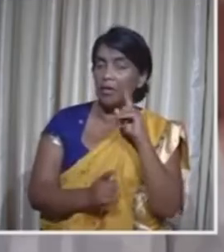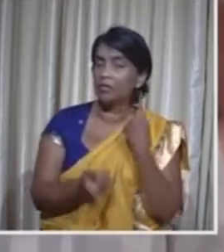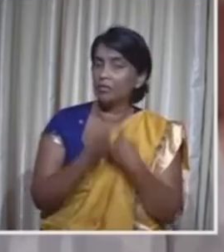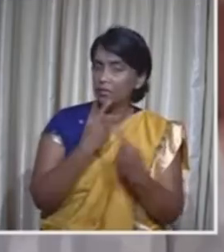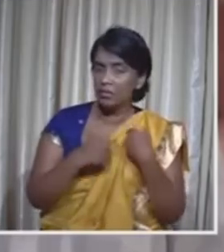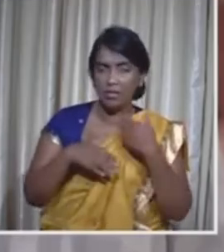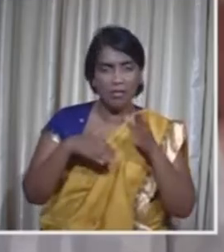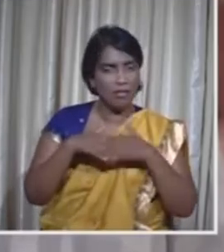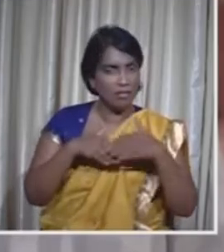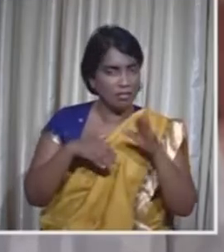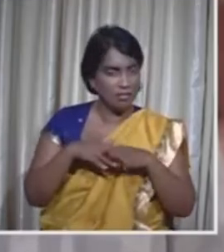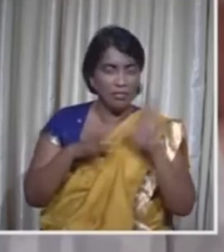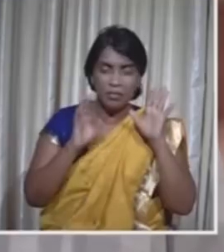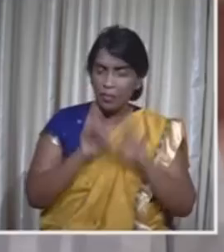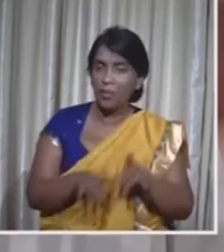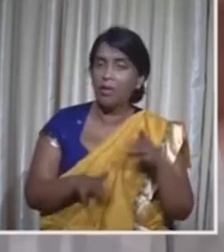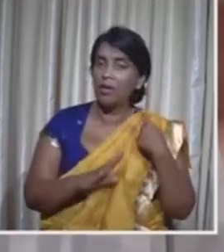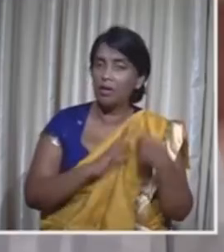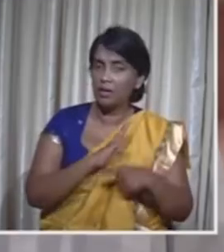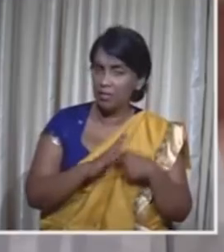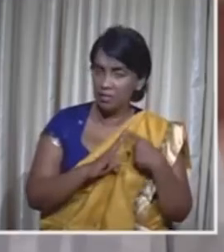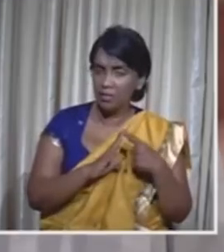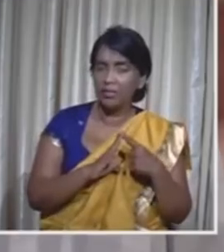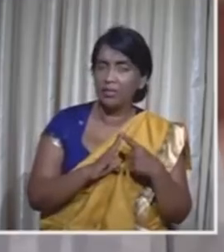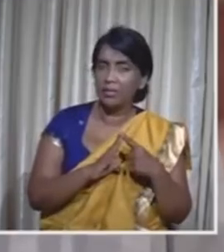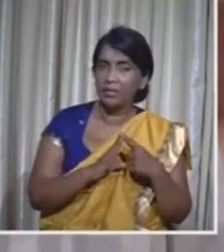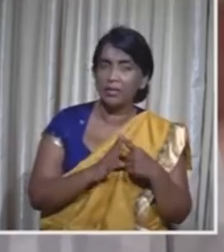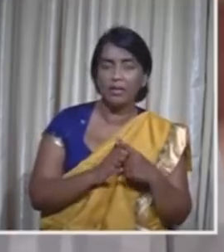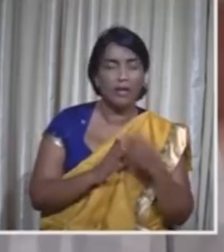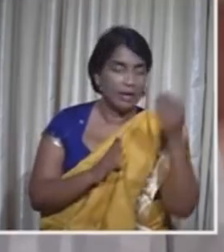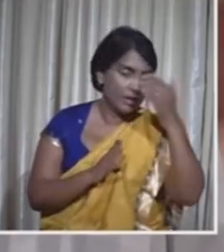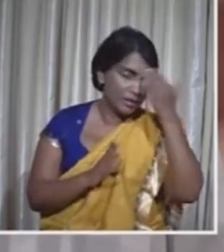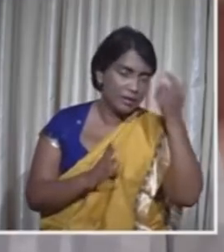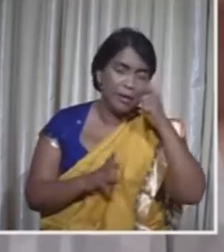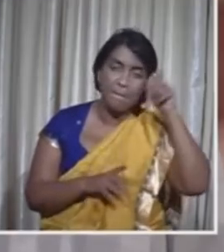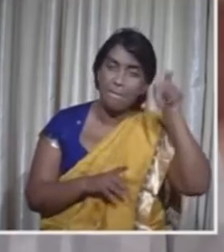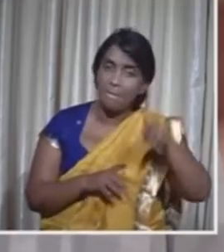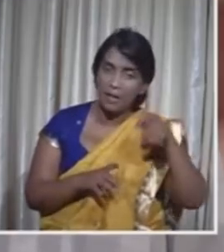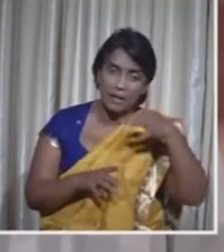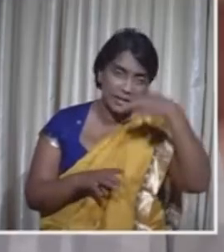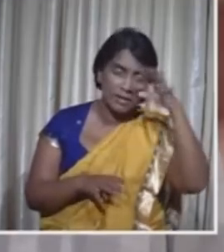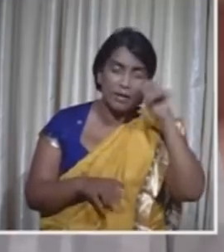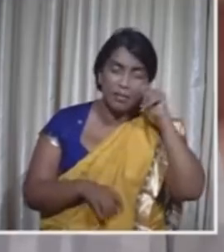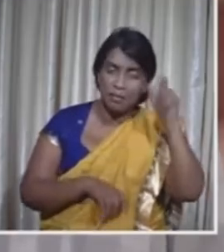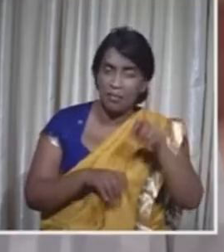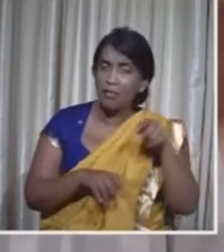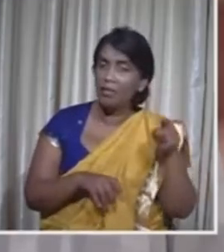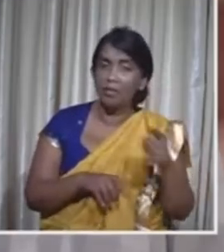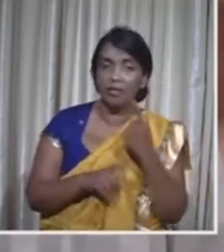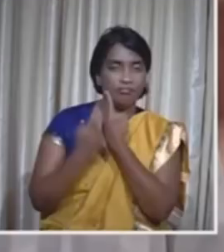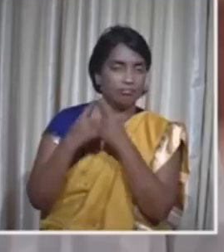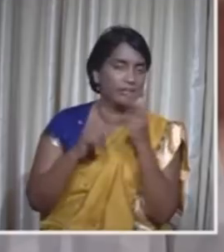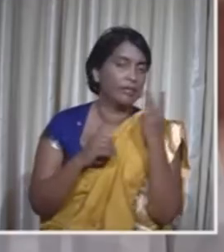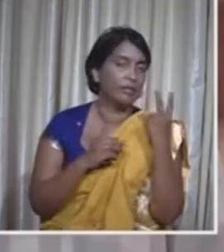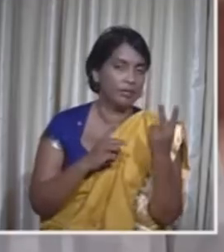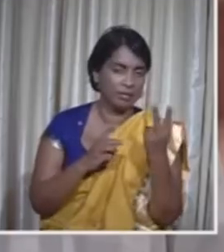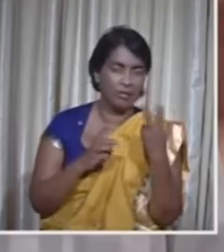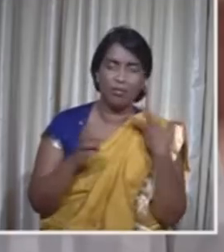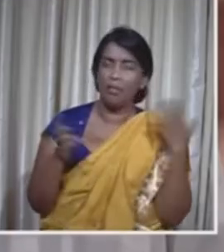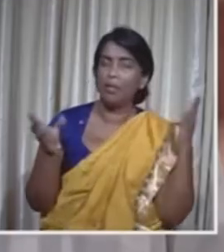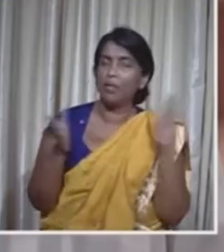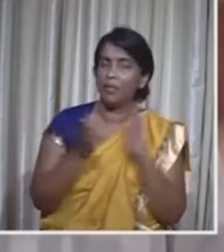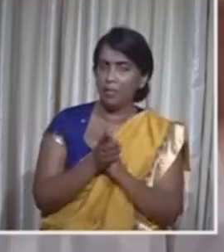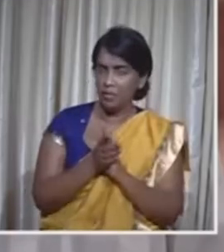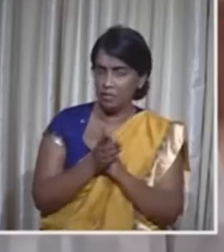நாட்டிலே 2 தேசிய இனங்கள் உண்டு, தமிழ் தேசிய இனம், சிங்கள தேசிய இனம். இந்த இனங்களுக்கிடையில் ஒற்றுமையான அனைத்து செல்லுகின்ற